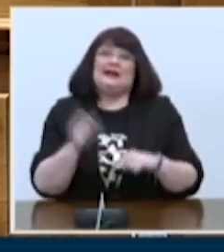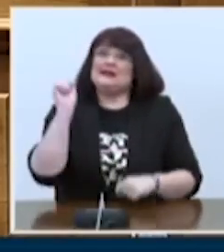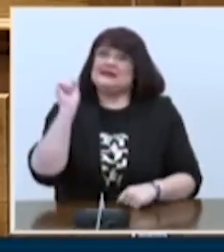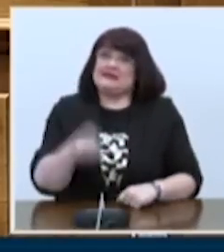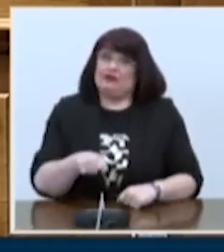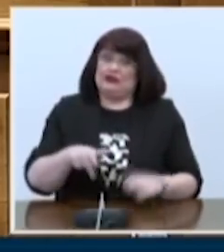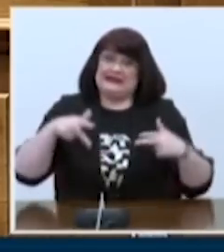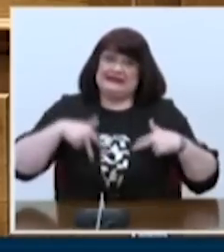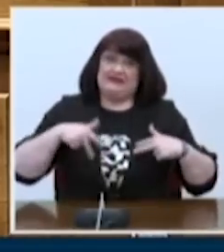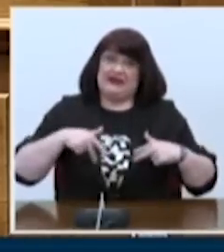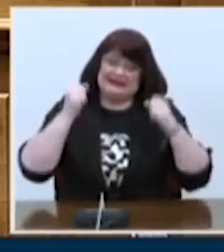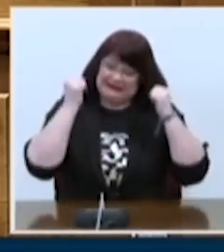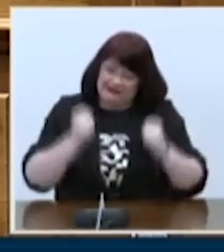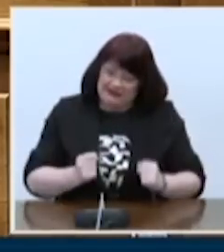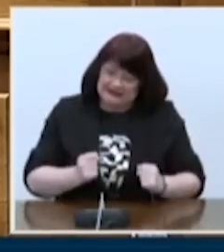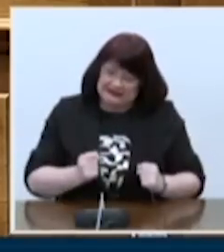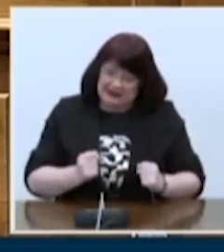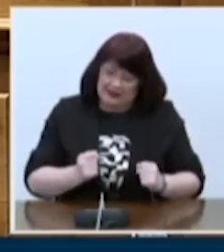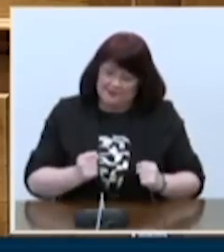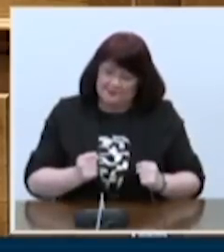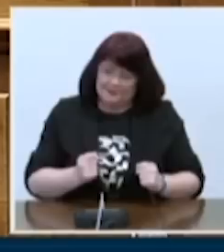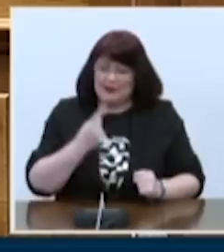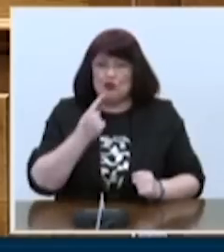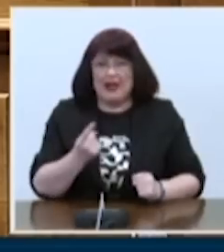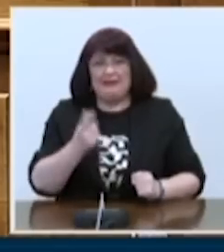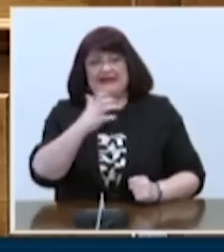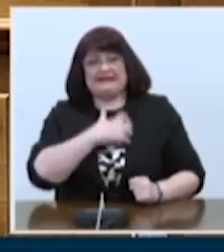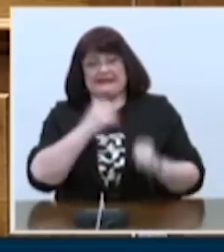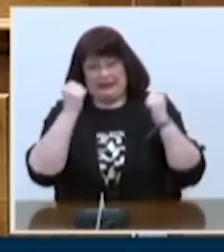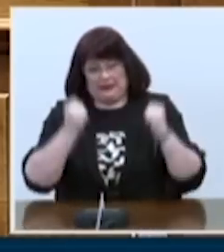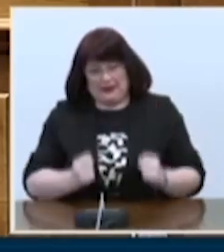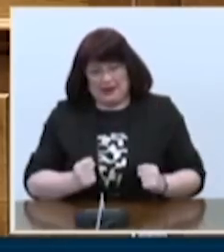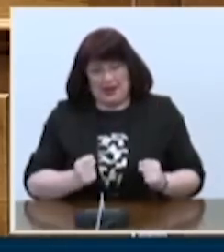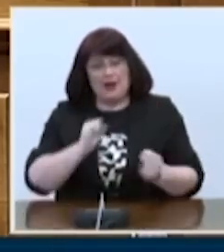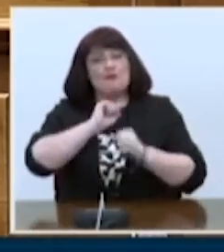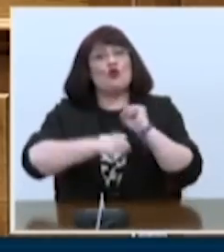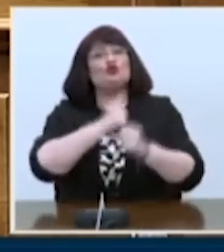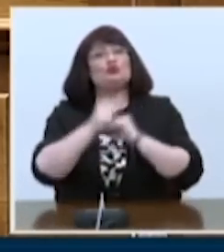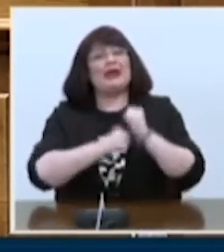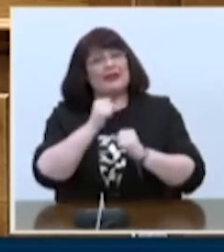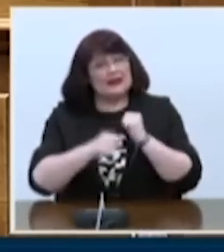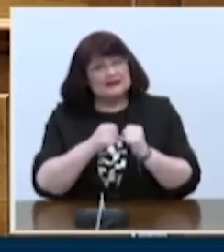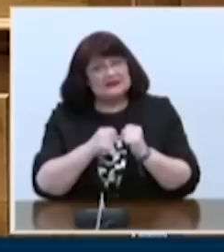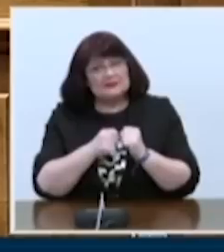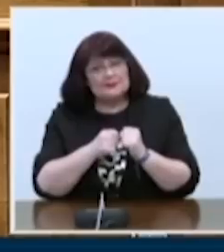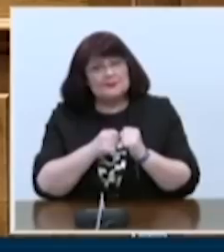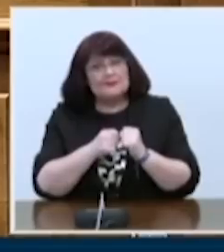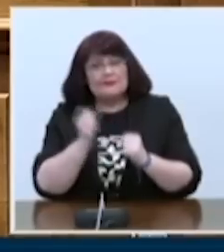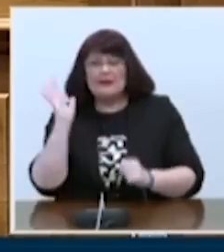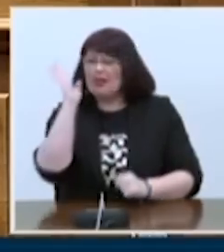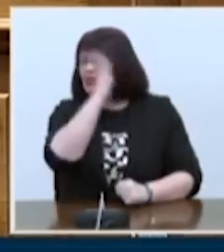στα κύρια, τα στρατηγικά που λέμε, και προσπαθείτε να στρέψετε την προσοχή του κόσμου σε